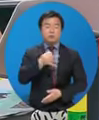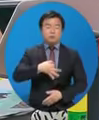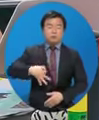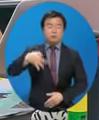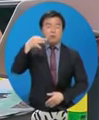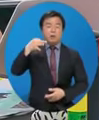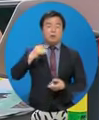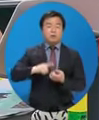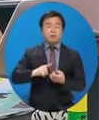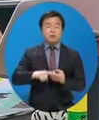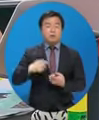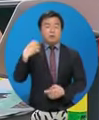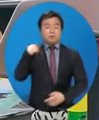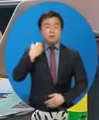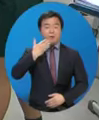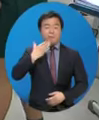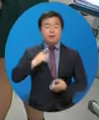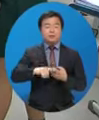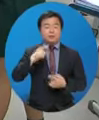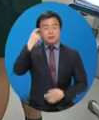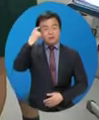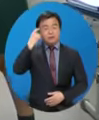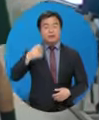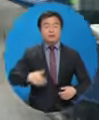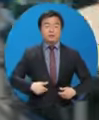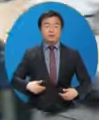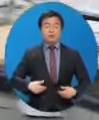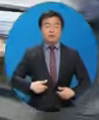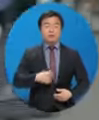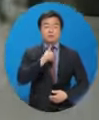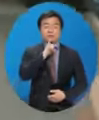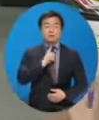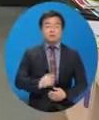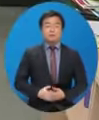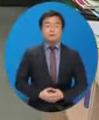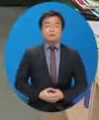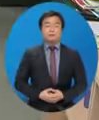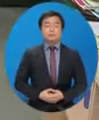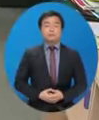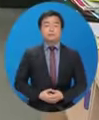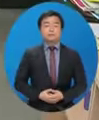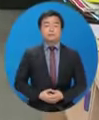있는지도 반드시 고려해야 한다고 당부합니다. EBS 뉴스 이윤영입니다.